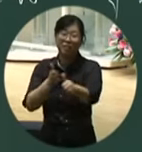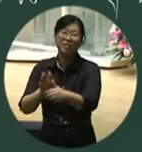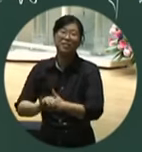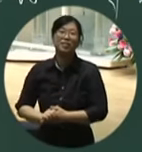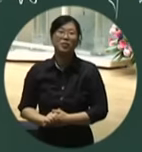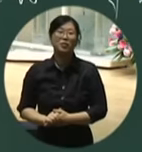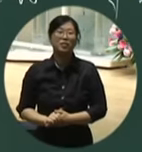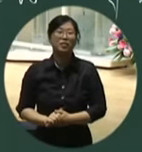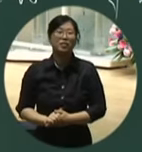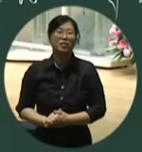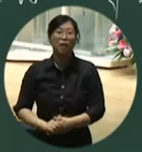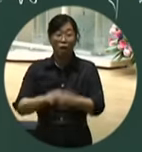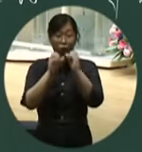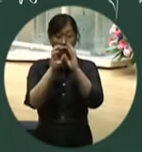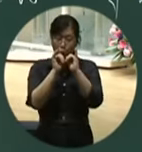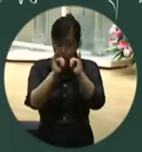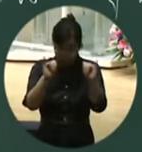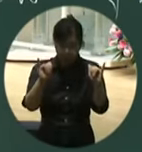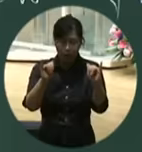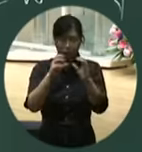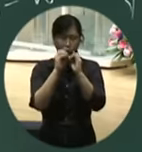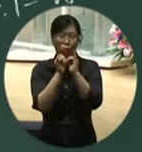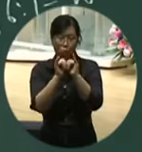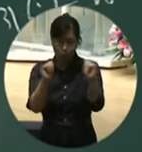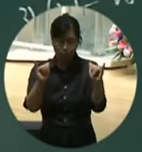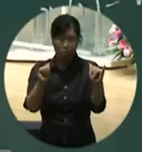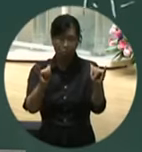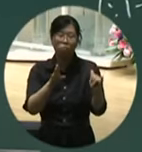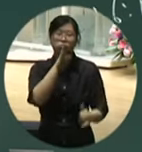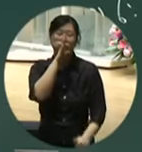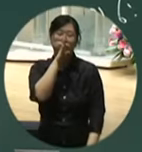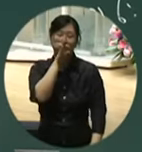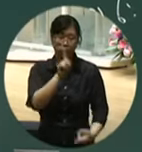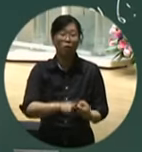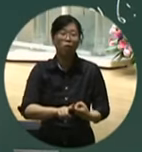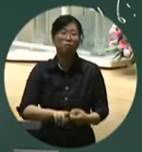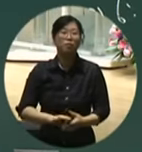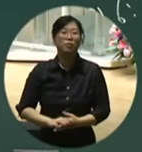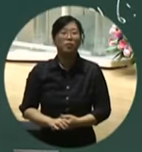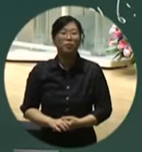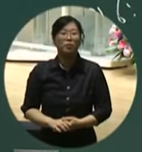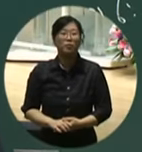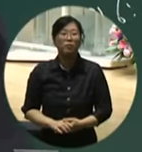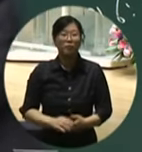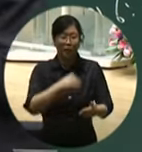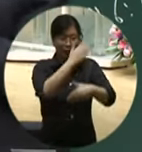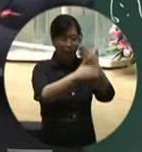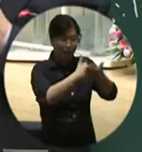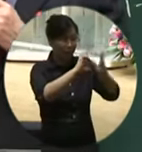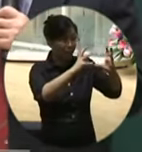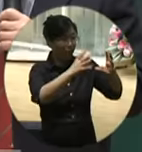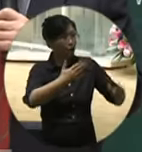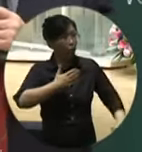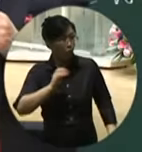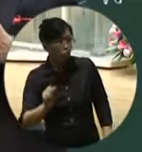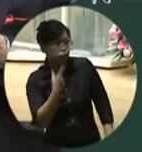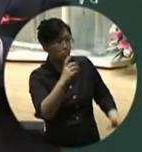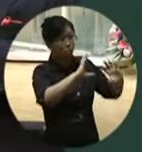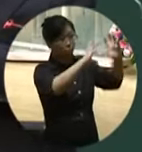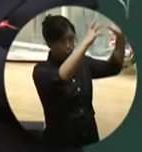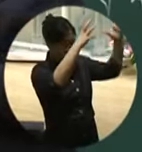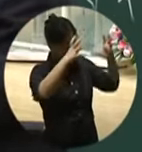healed. 전도자에게 그렇습니다. Because it will be so for evangelists. 하나님의 나라 임하게 될 것입니다. And the kingdom of God will